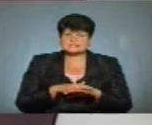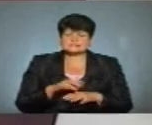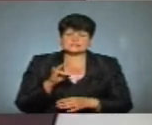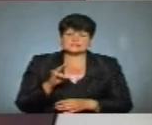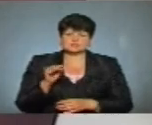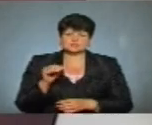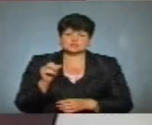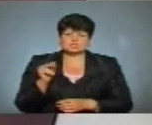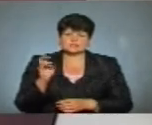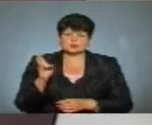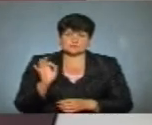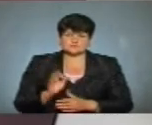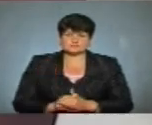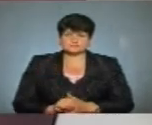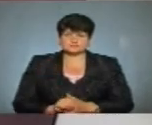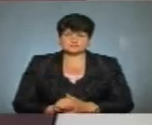Наталія Жученко.